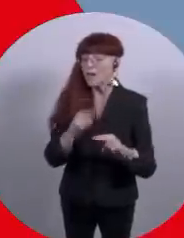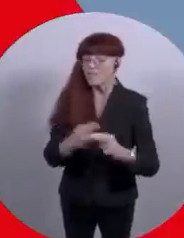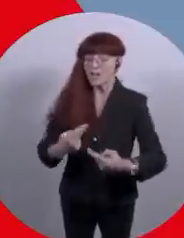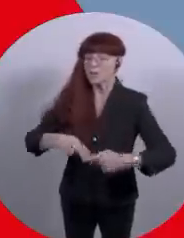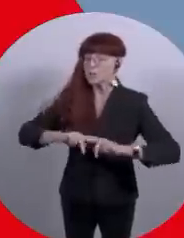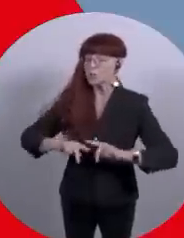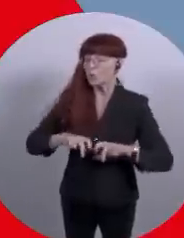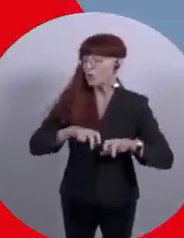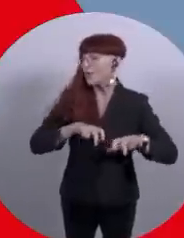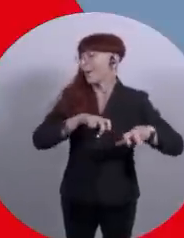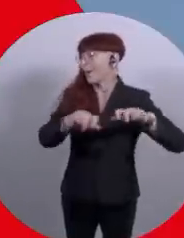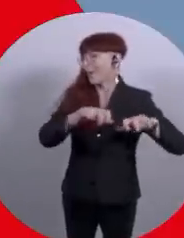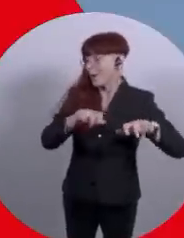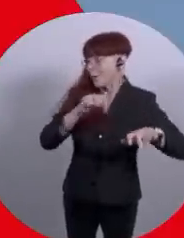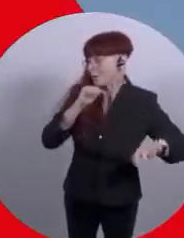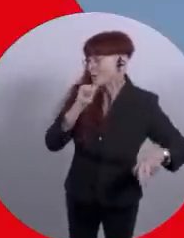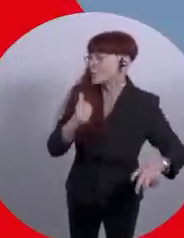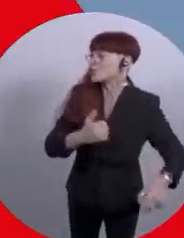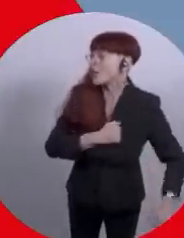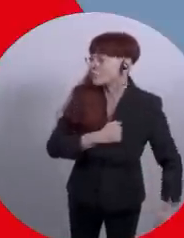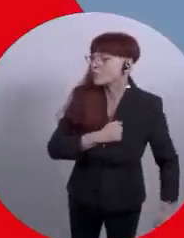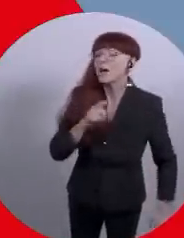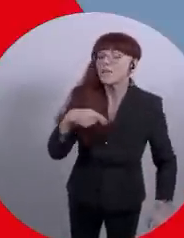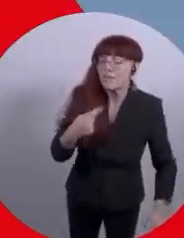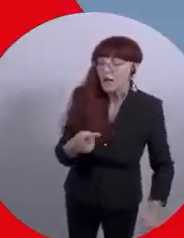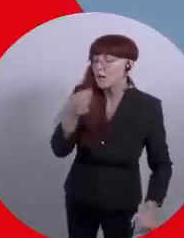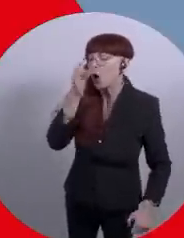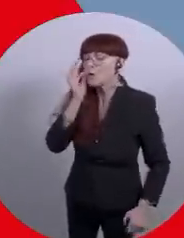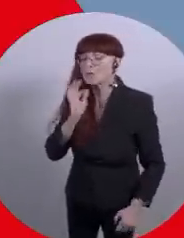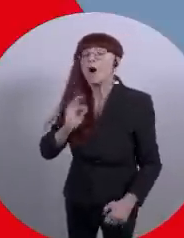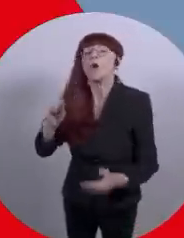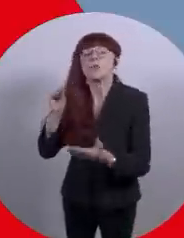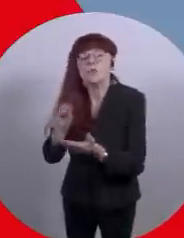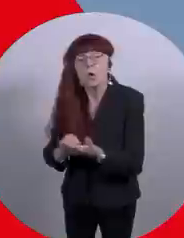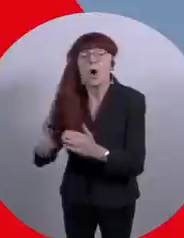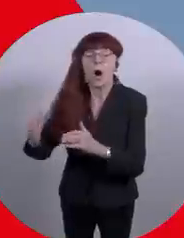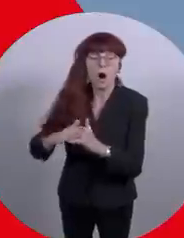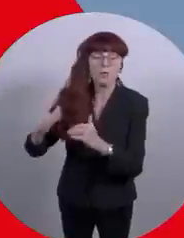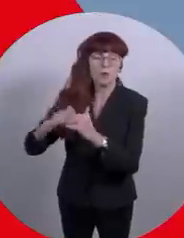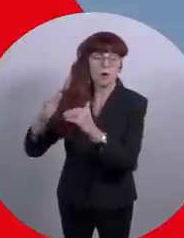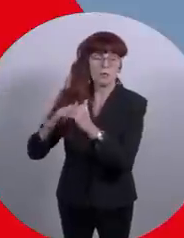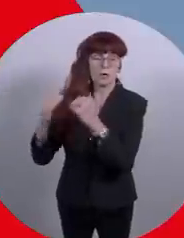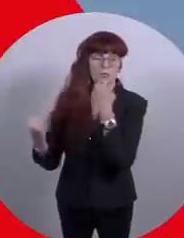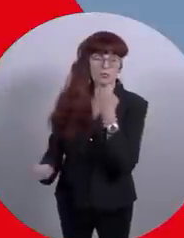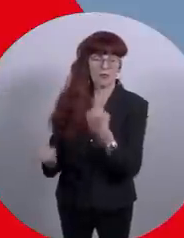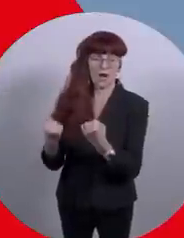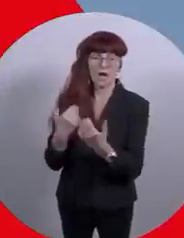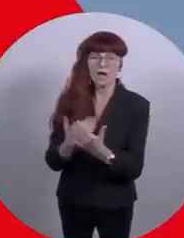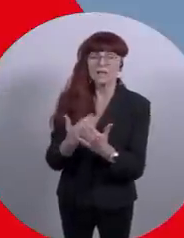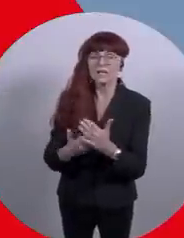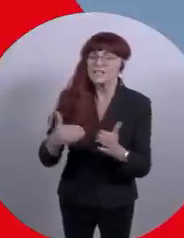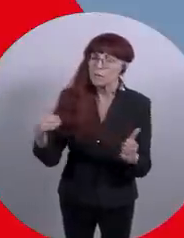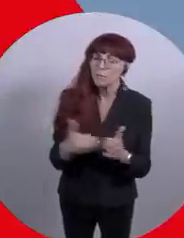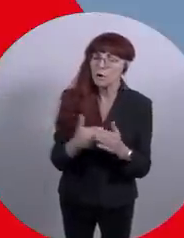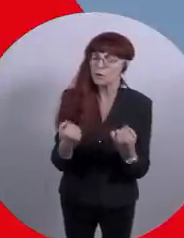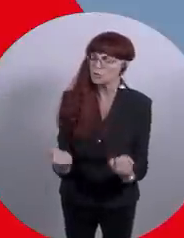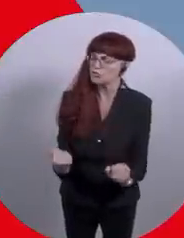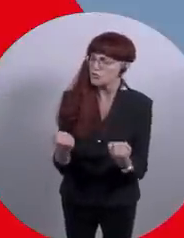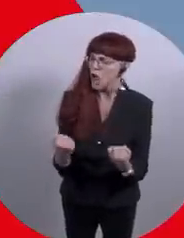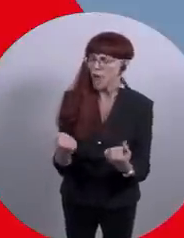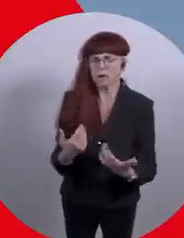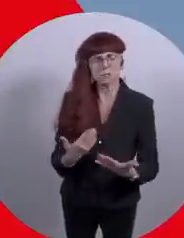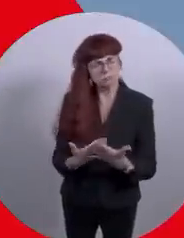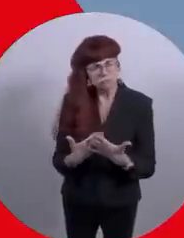Frauen noch einmal schwieriger und noch einmal schwerer werden und darum brauchen wir jetzt eine starke und geeinte Sozialdemokratie